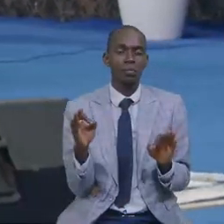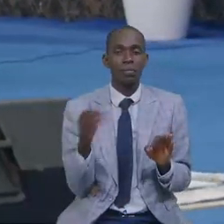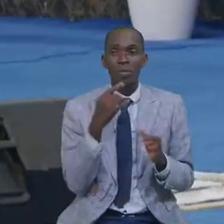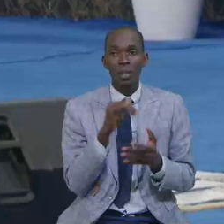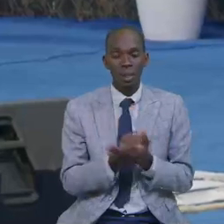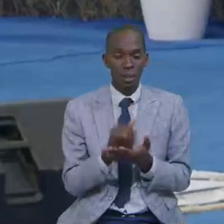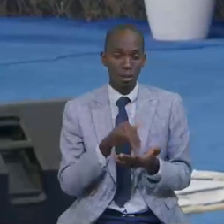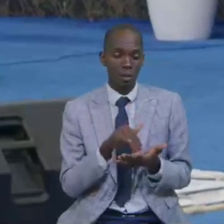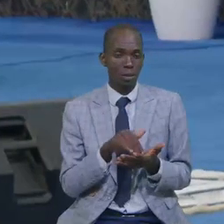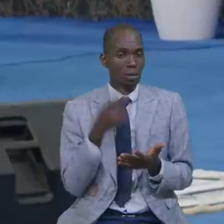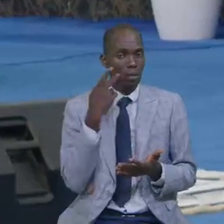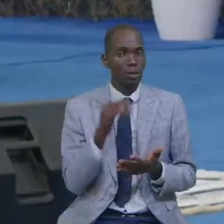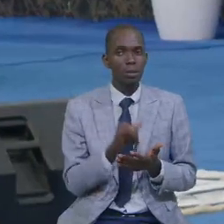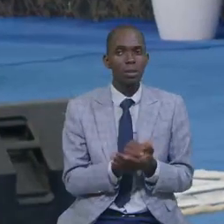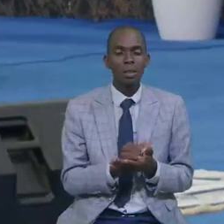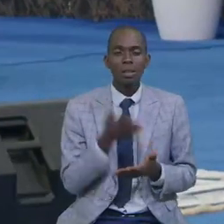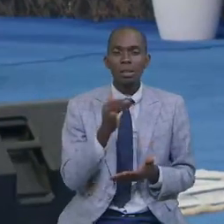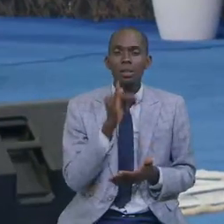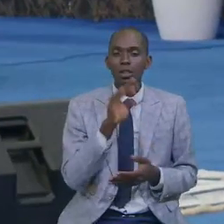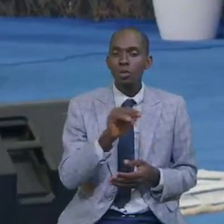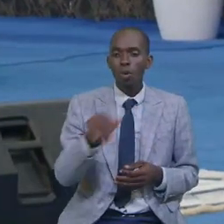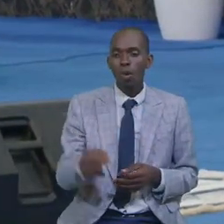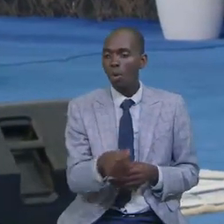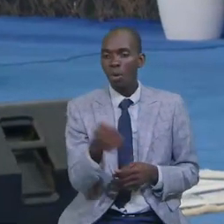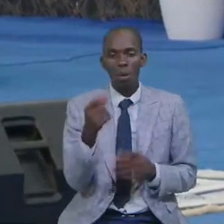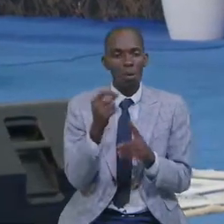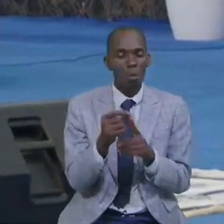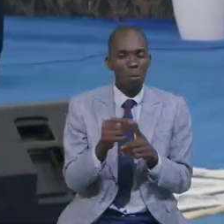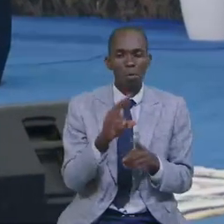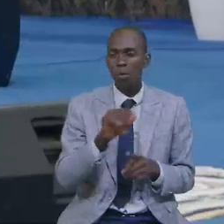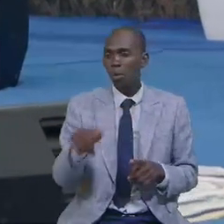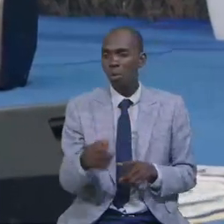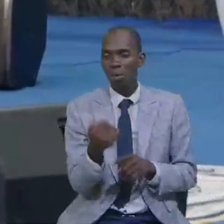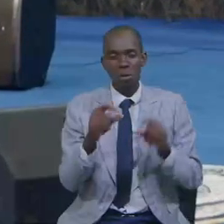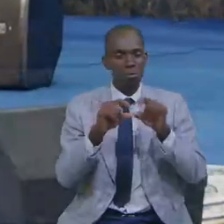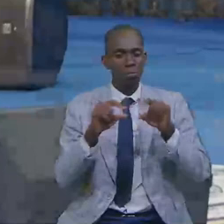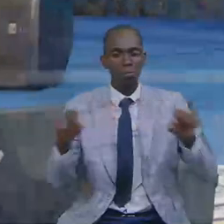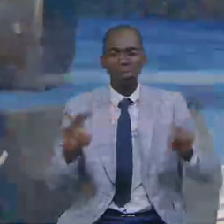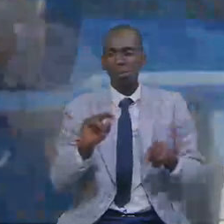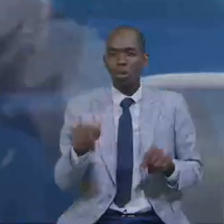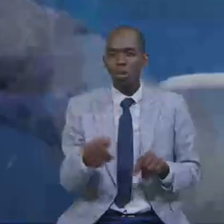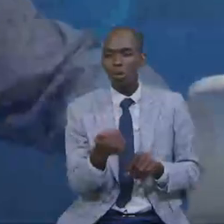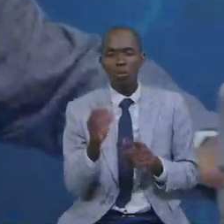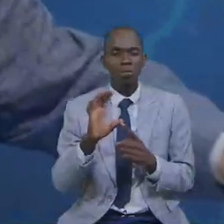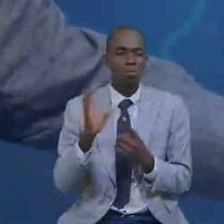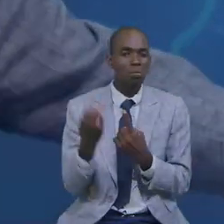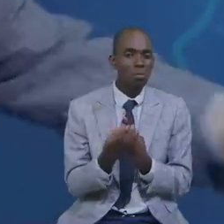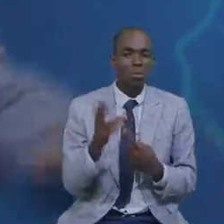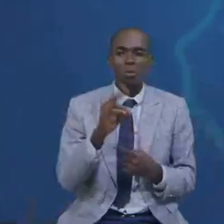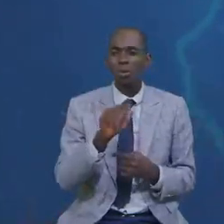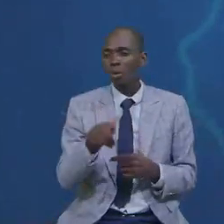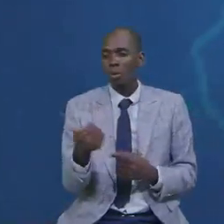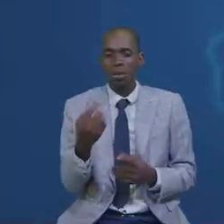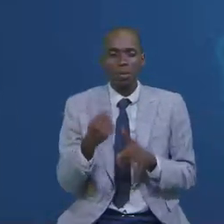une fois encore regardez cela mais il y a pas d'autres murs il y a pas d'autres phrases il y a plus d'autres